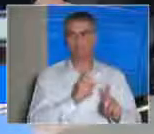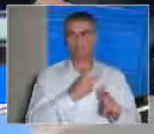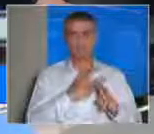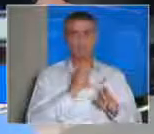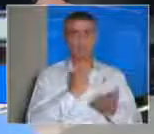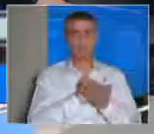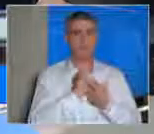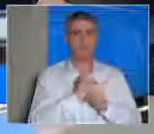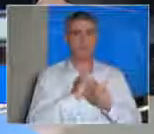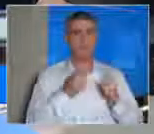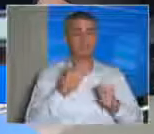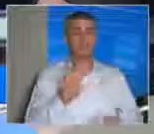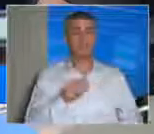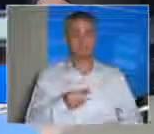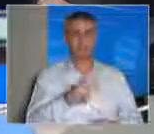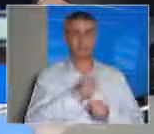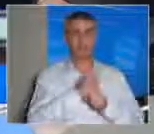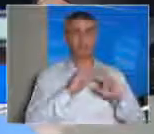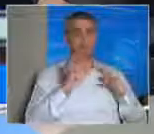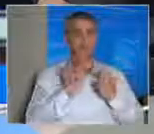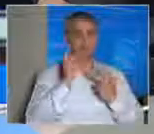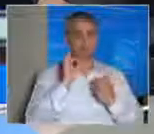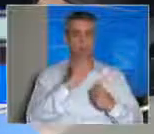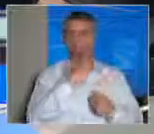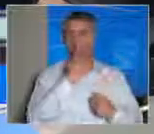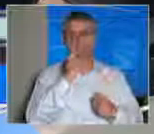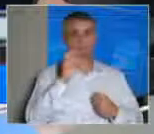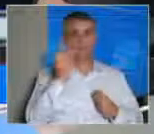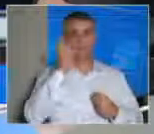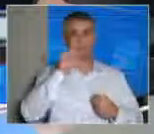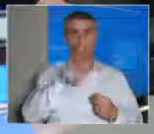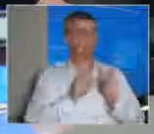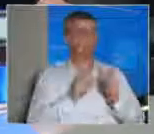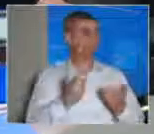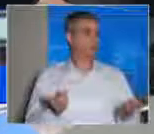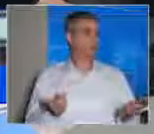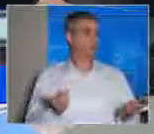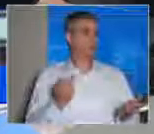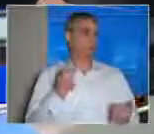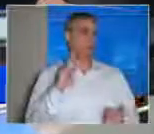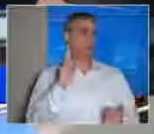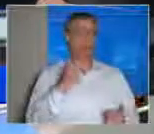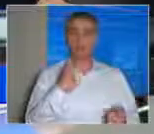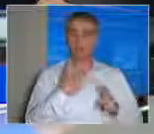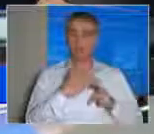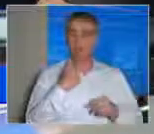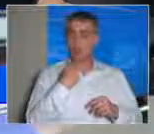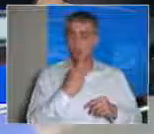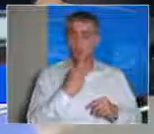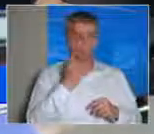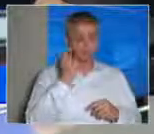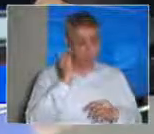עובדה אחר, מדובר בכנסת, הוא נציג ציבור של כ-20 ומשהו אלף איש. אז אחת כמה וכמה. נכון, אני רק אומרת